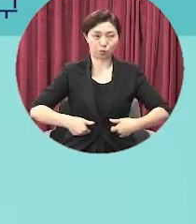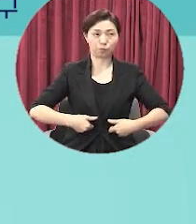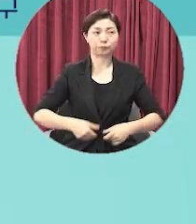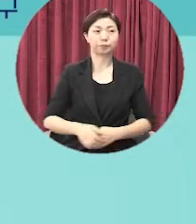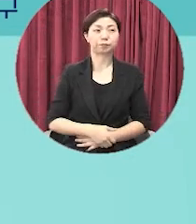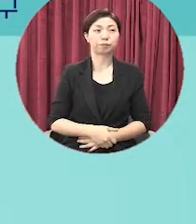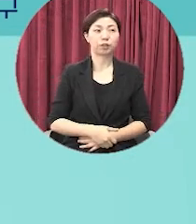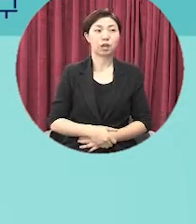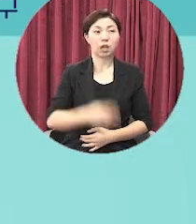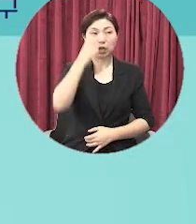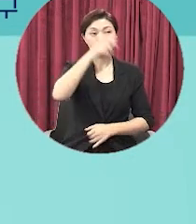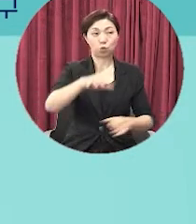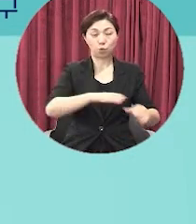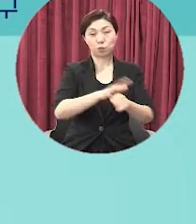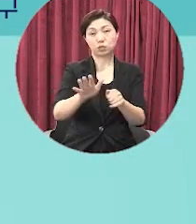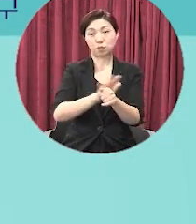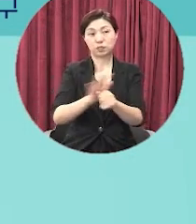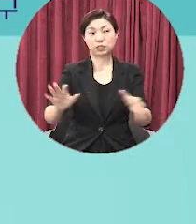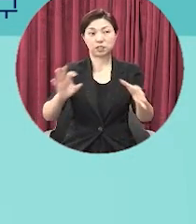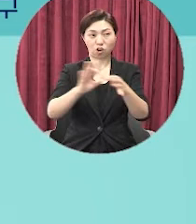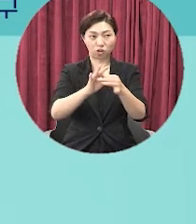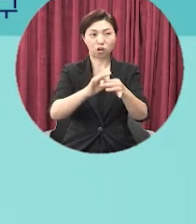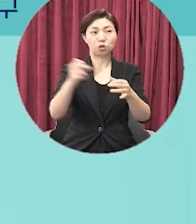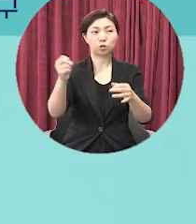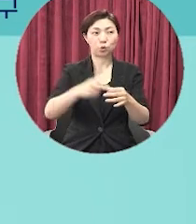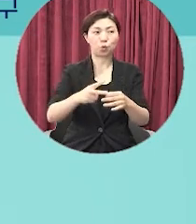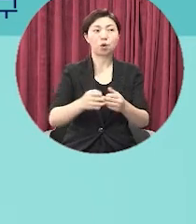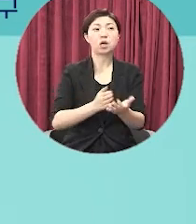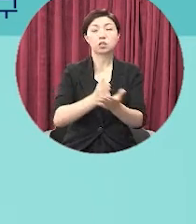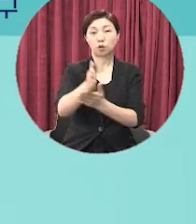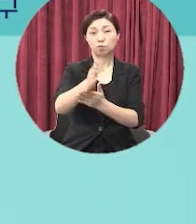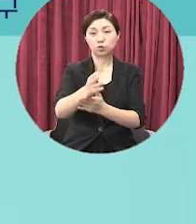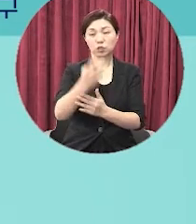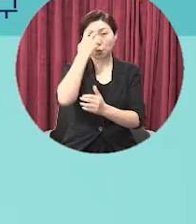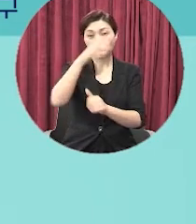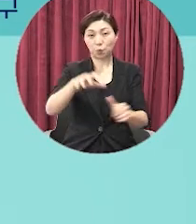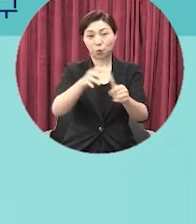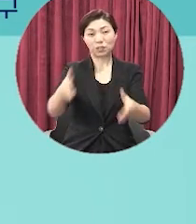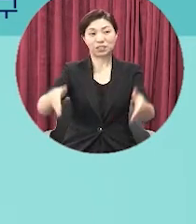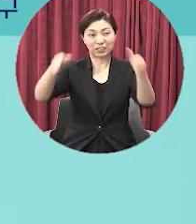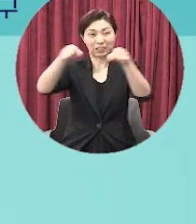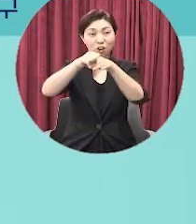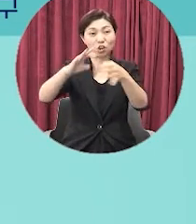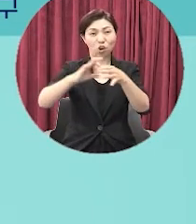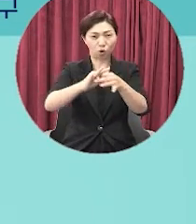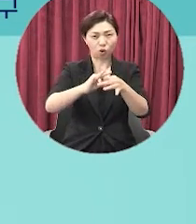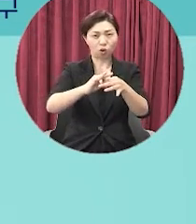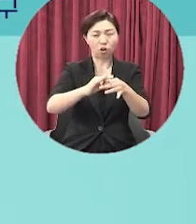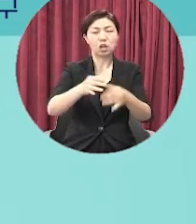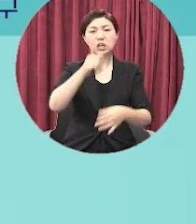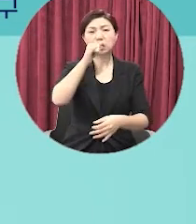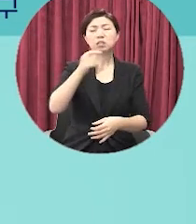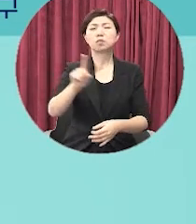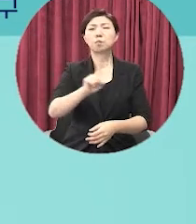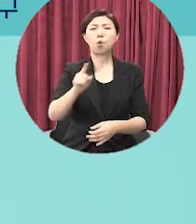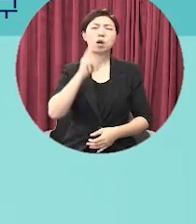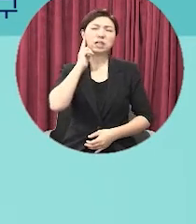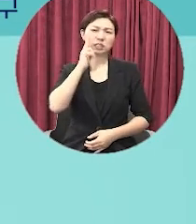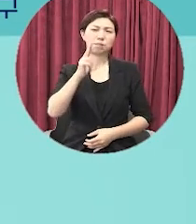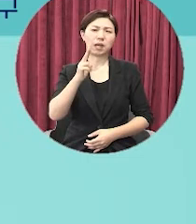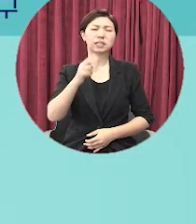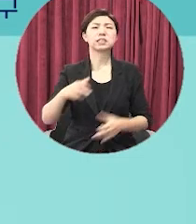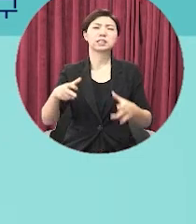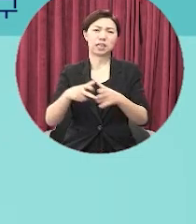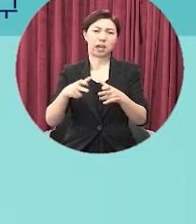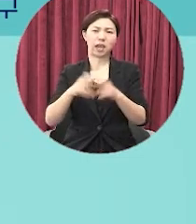서비스 연계 나라도 그 있고 전부 보육시설 연계 중증 하나에게 선 지속적으로 계속 필요하게 되겠습니다